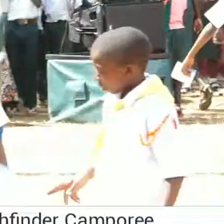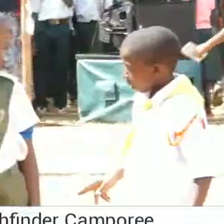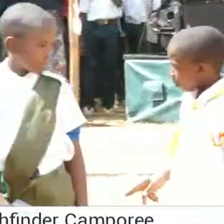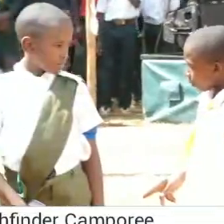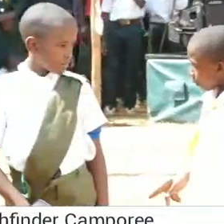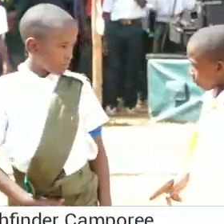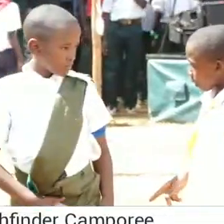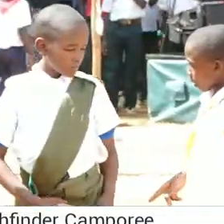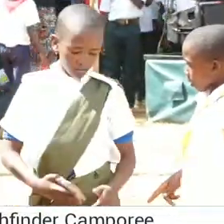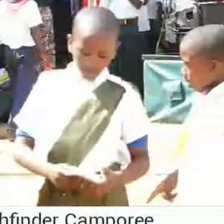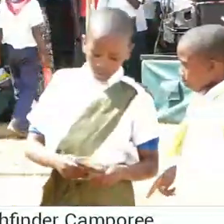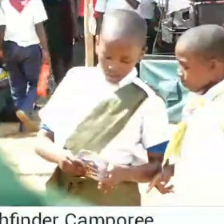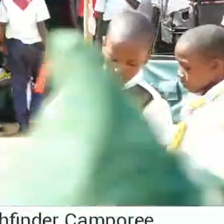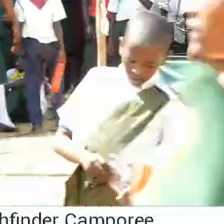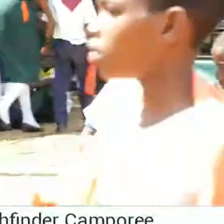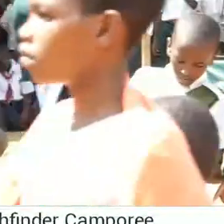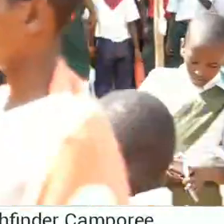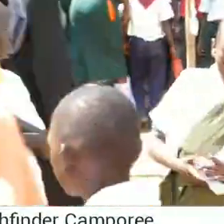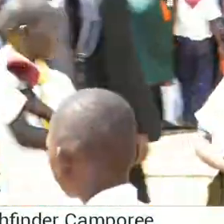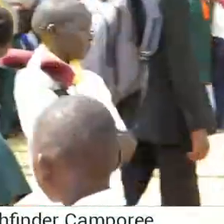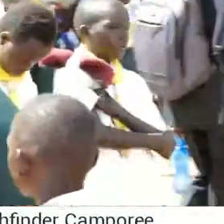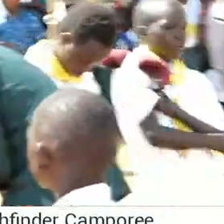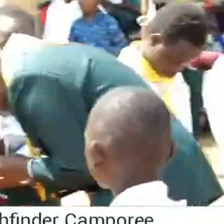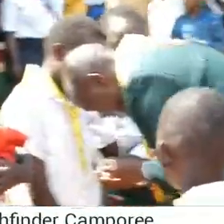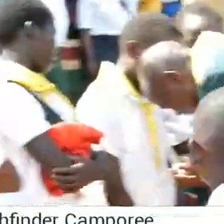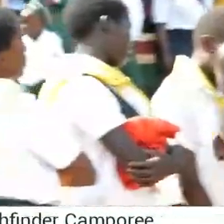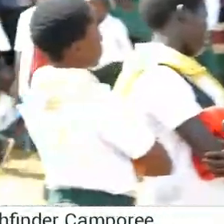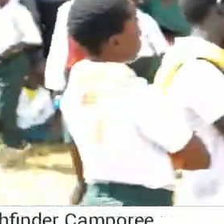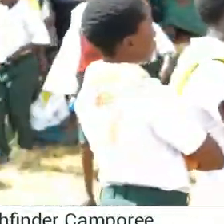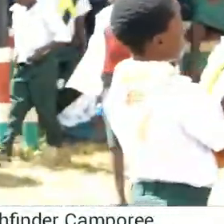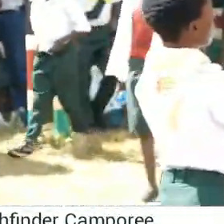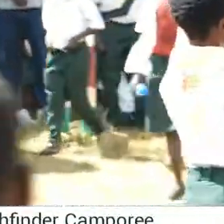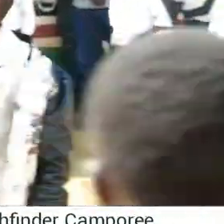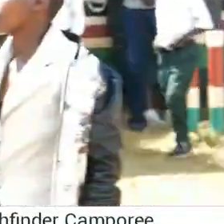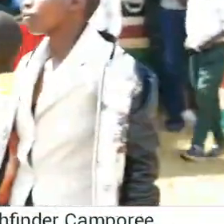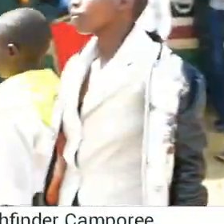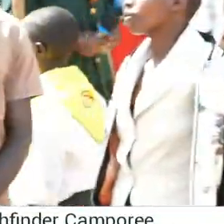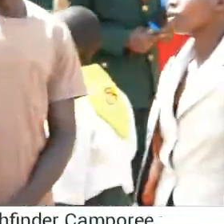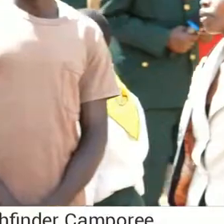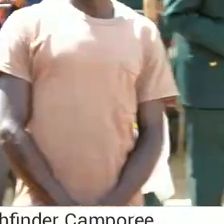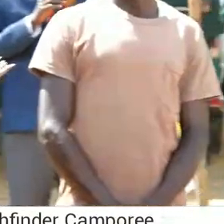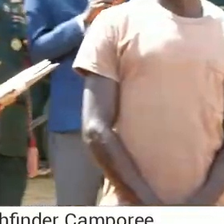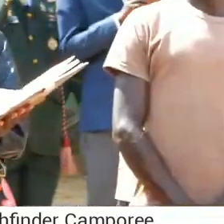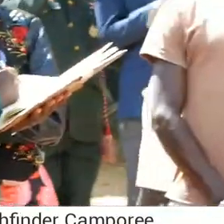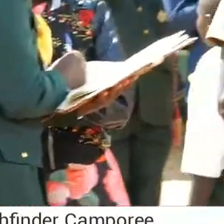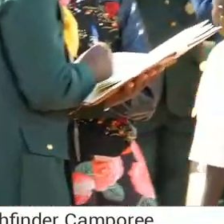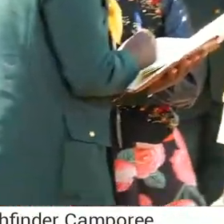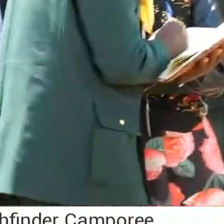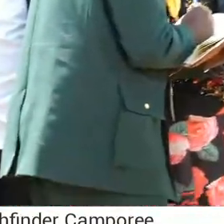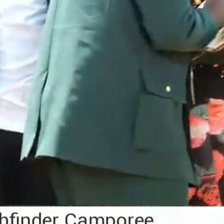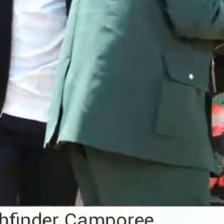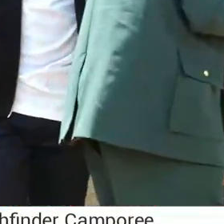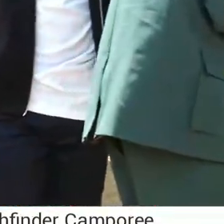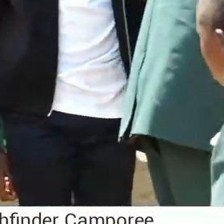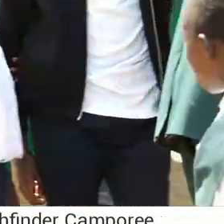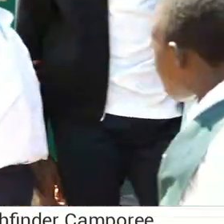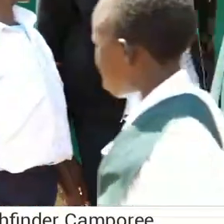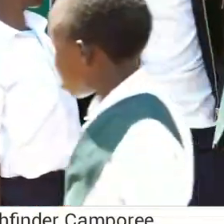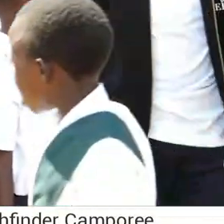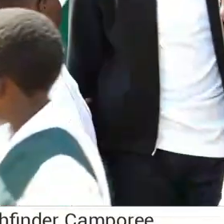Aya, kabla ya hiyo, tutachukua maapisho ya hawa ambao wamechitoa kwa ajili ya